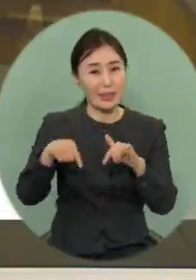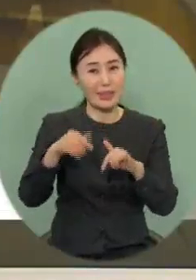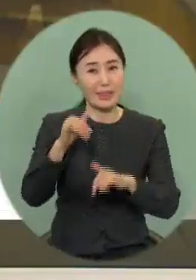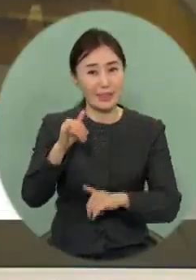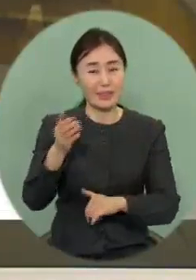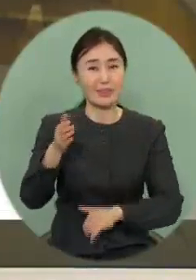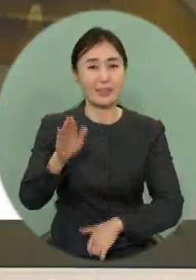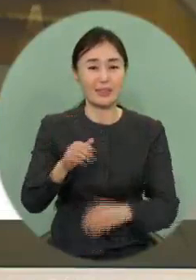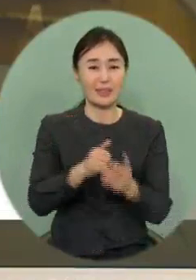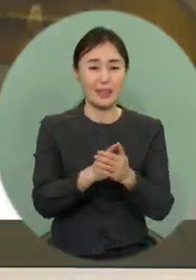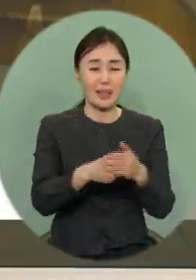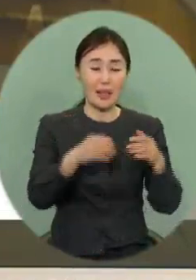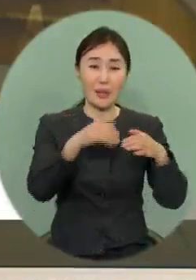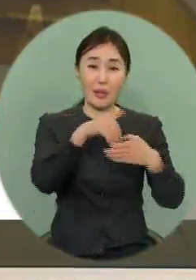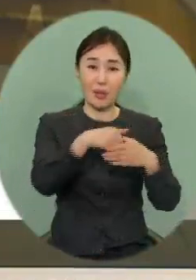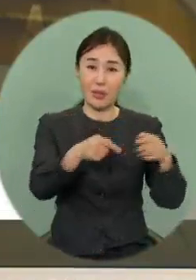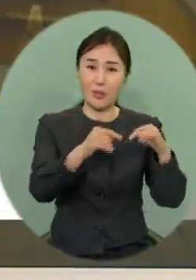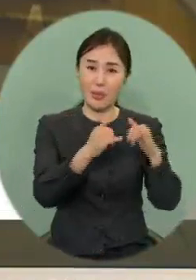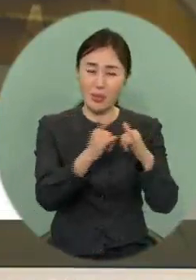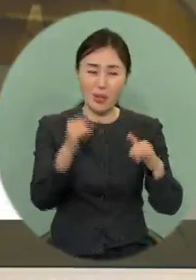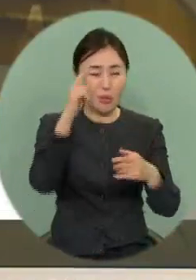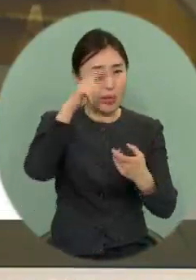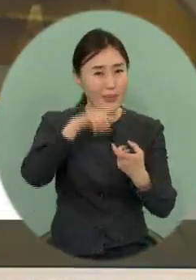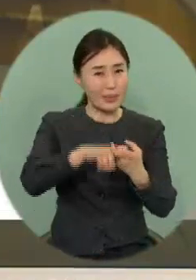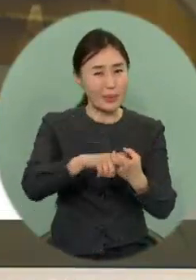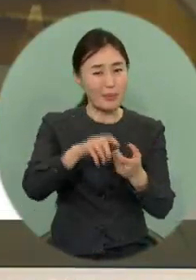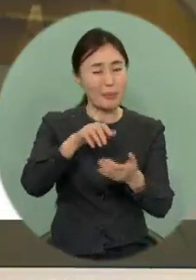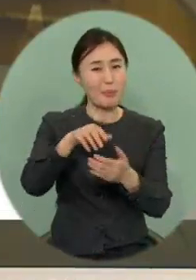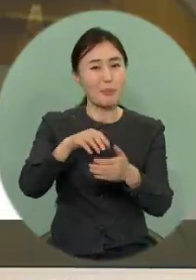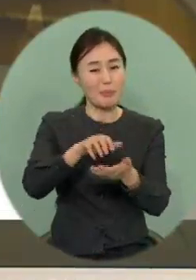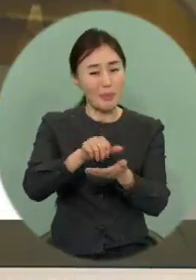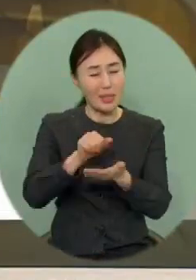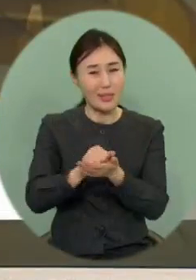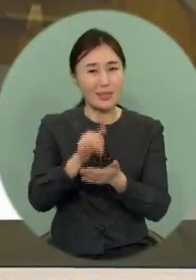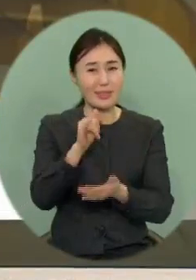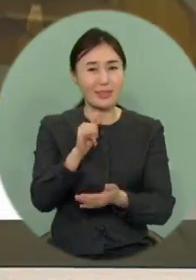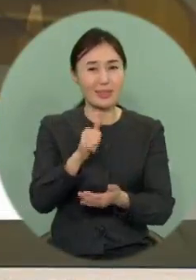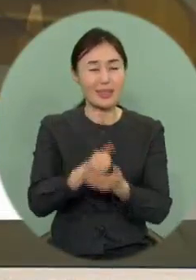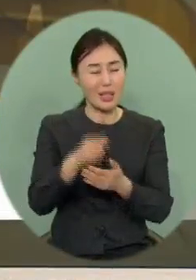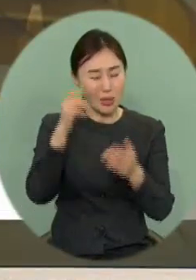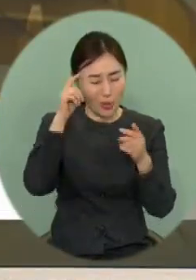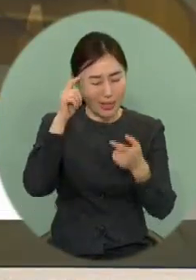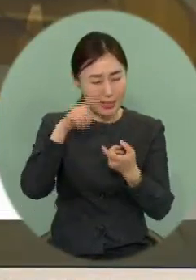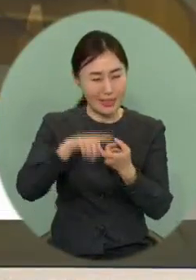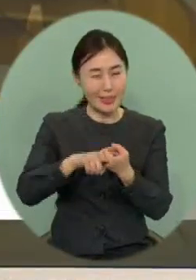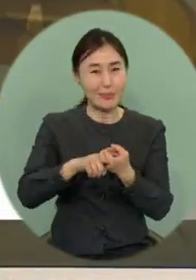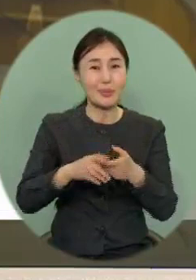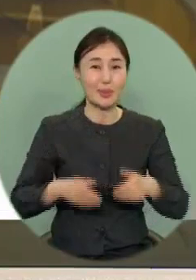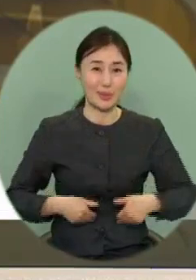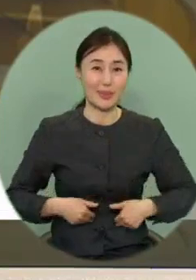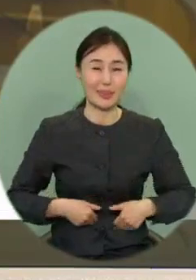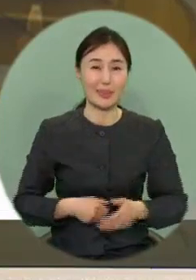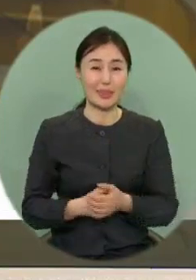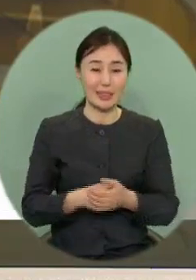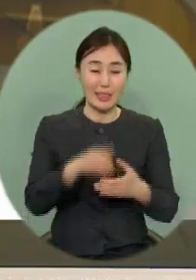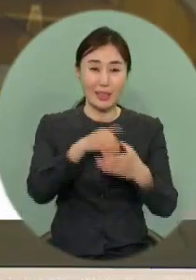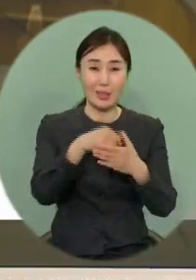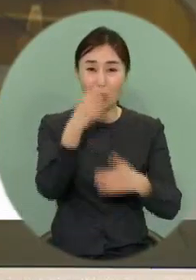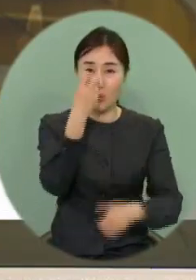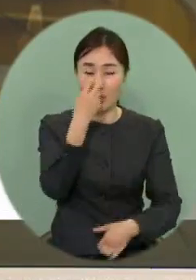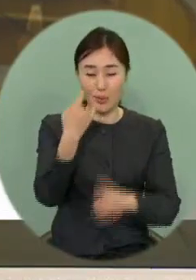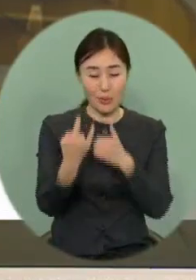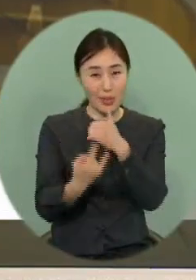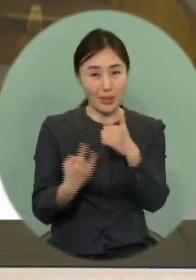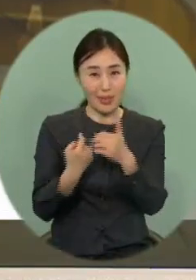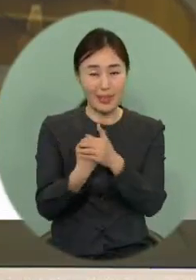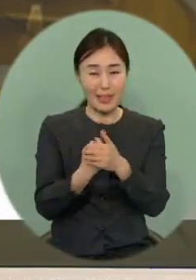공약에 유권자들의 관심사가 얼마나 반영됐는지 살펴보는 것도 또 다른 관전 포인트입니다 선관위의 빅데이터